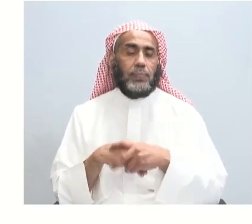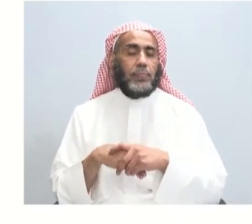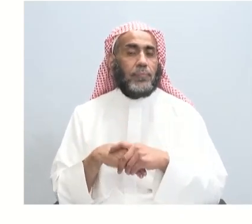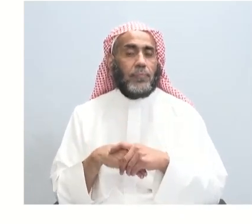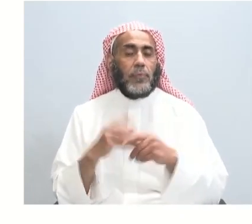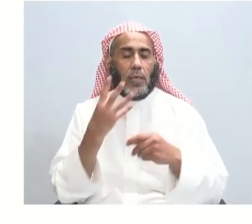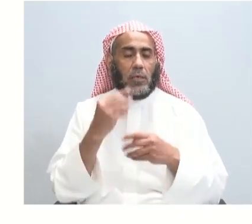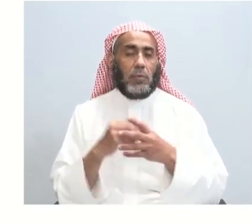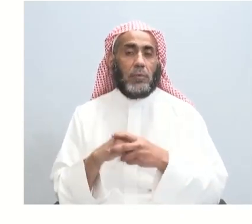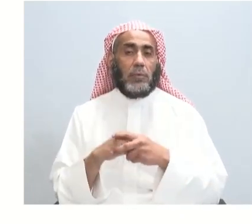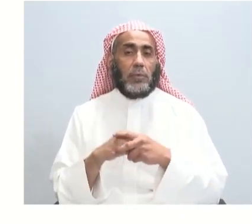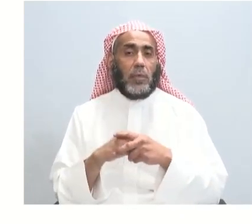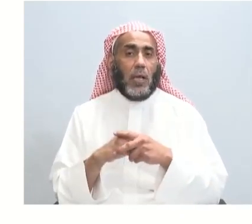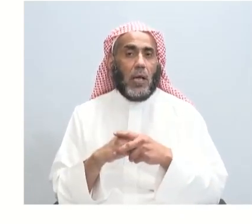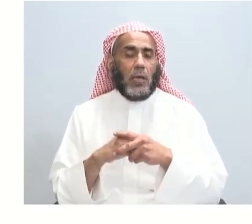جميل،